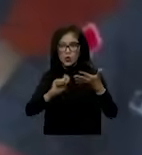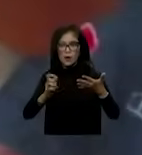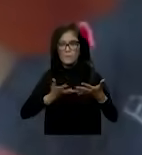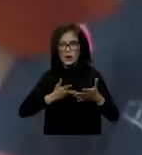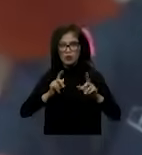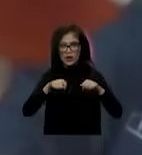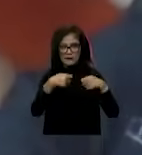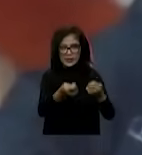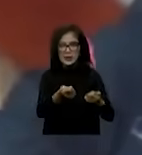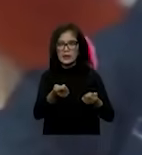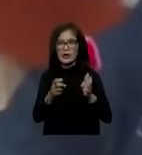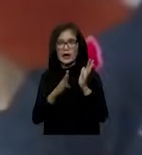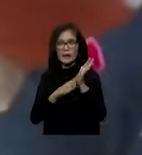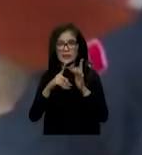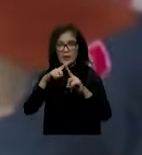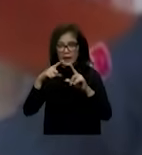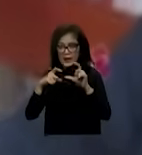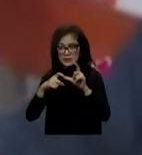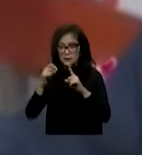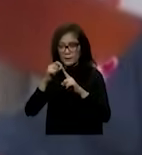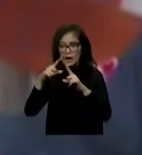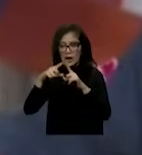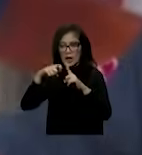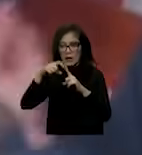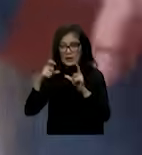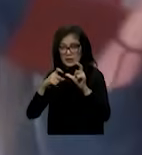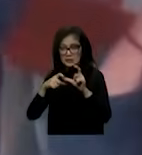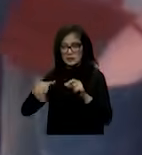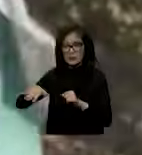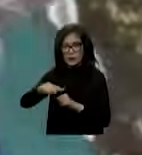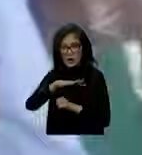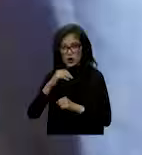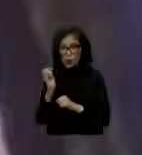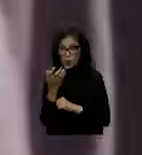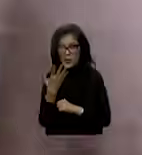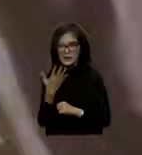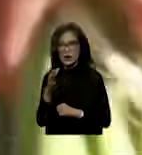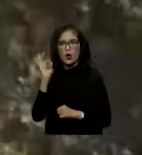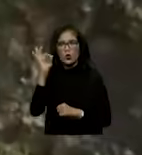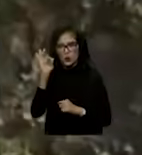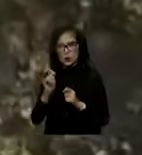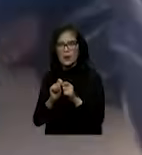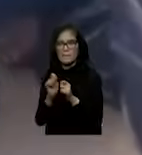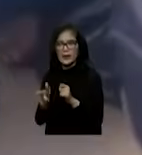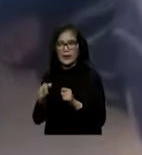MTS Pakis, Dusun Pesawahan, Desa Gunung Lurah, Banyumas, orang tua diperbolehkan membayar pendaftaran sekolah